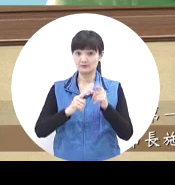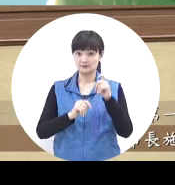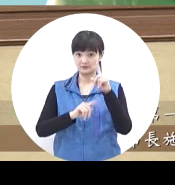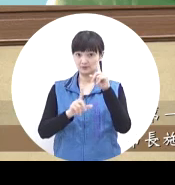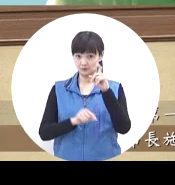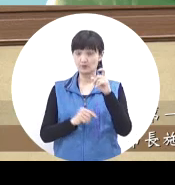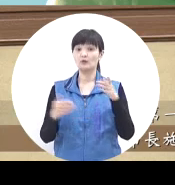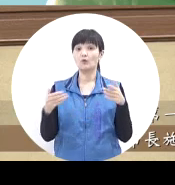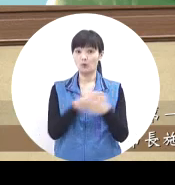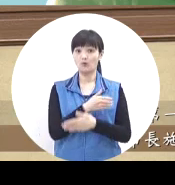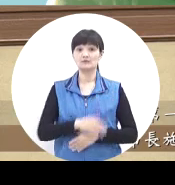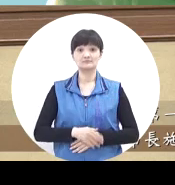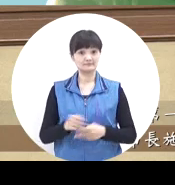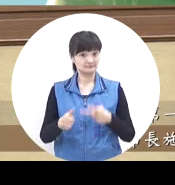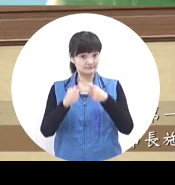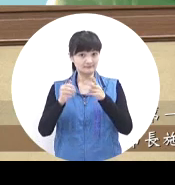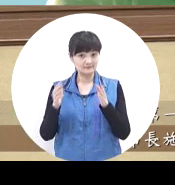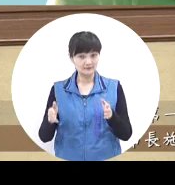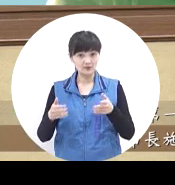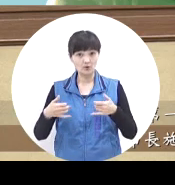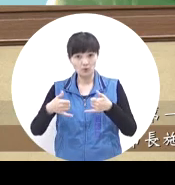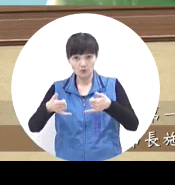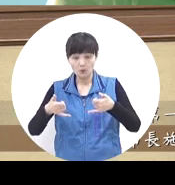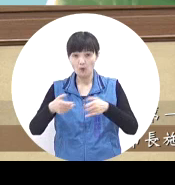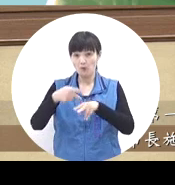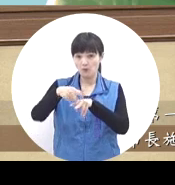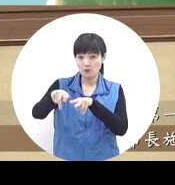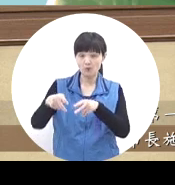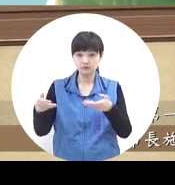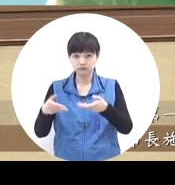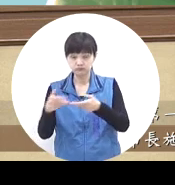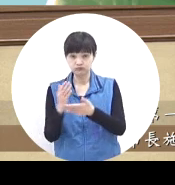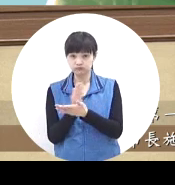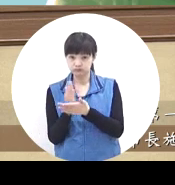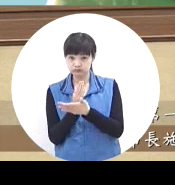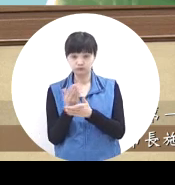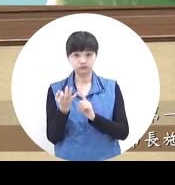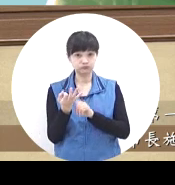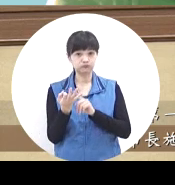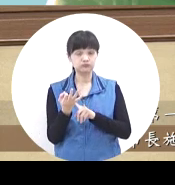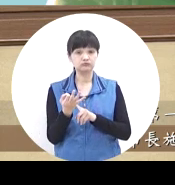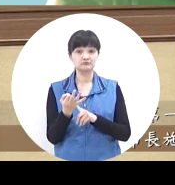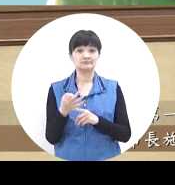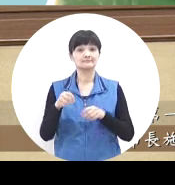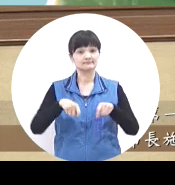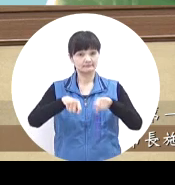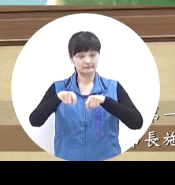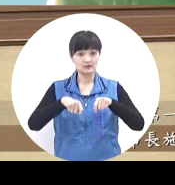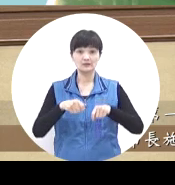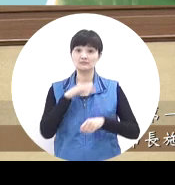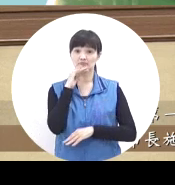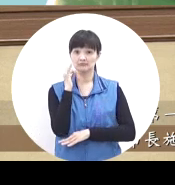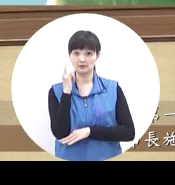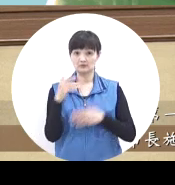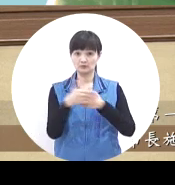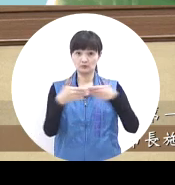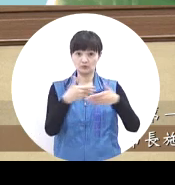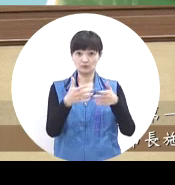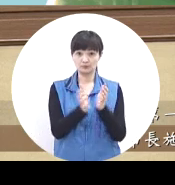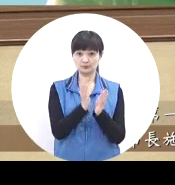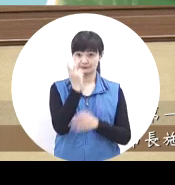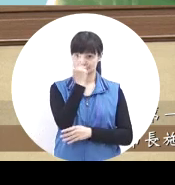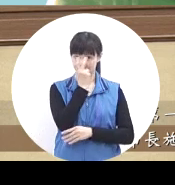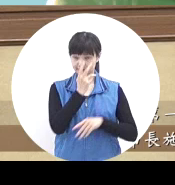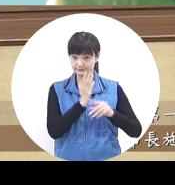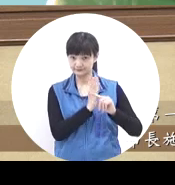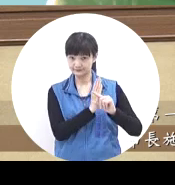路网现在在修正财务计划，要等交通部审查意见，在修正当中。至于安